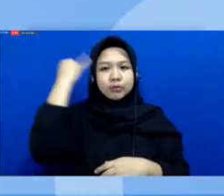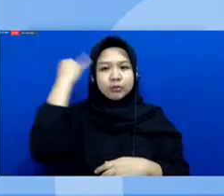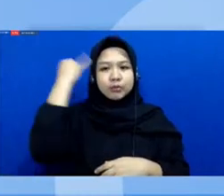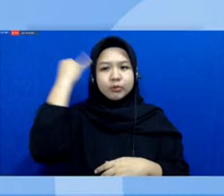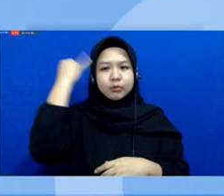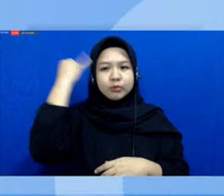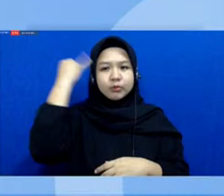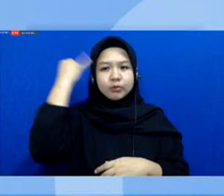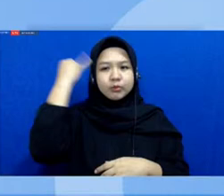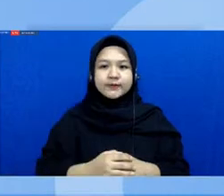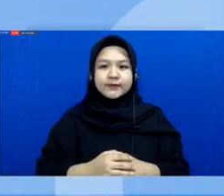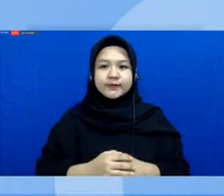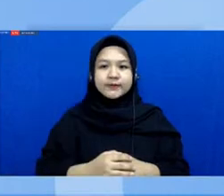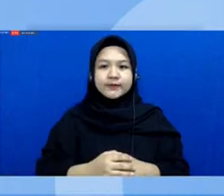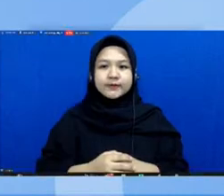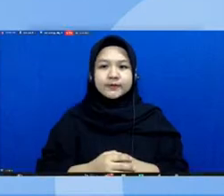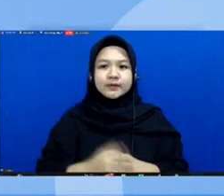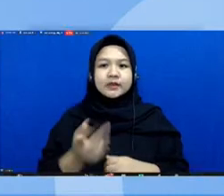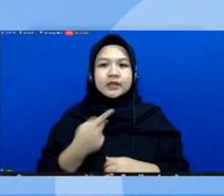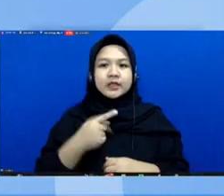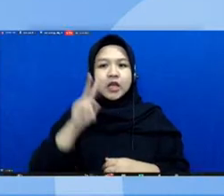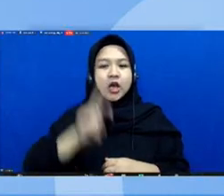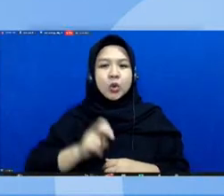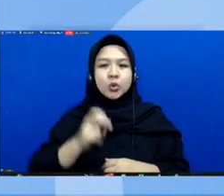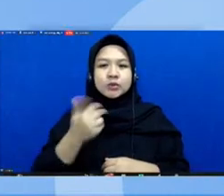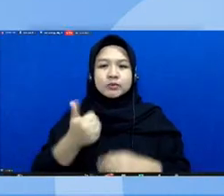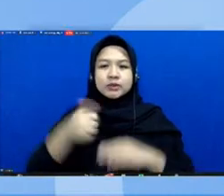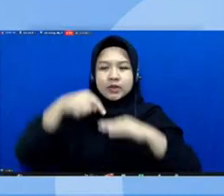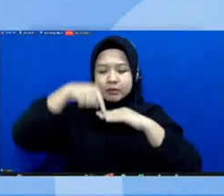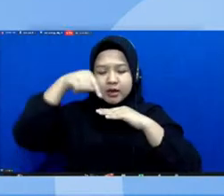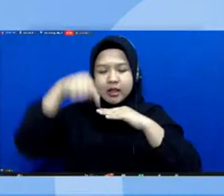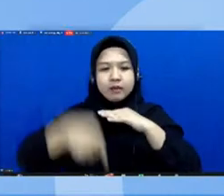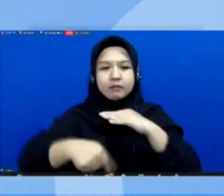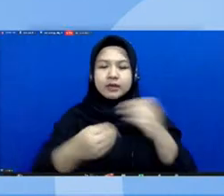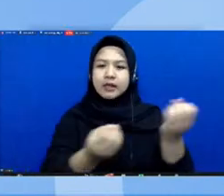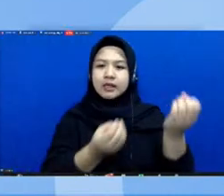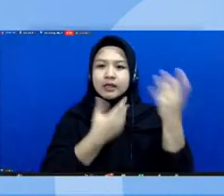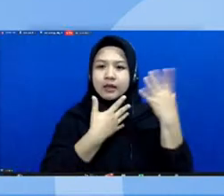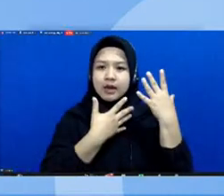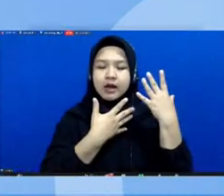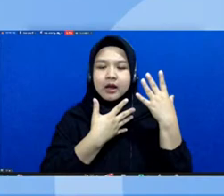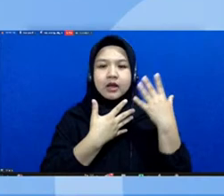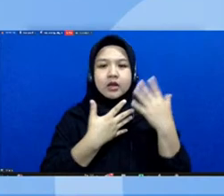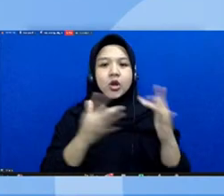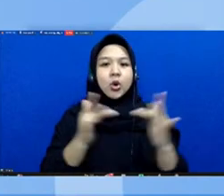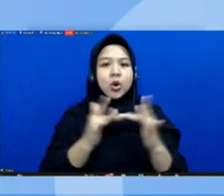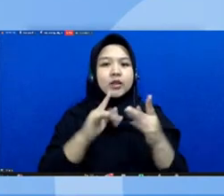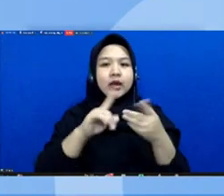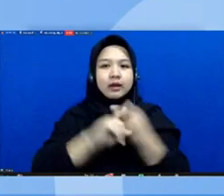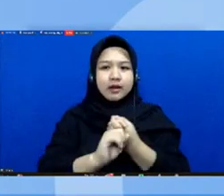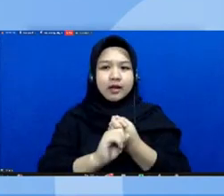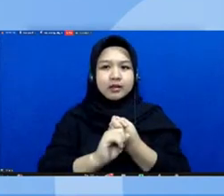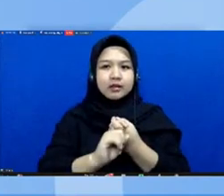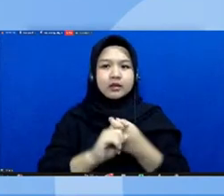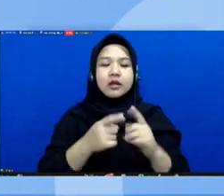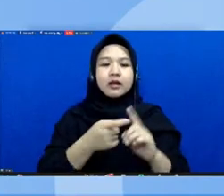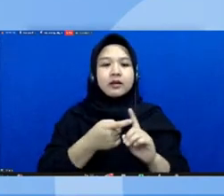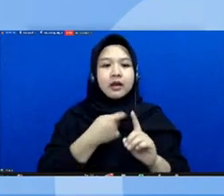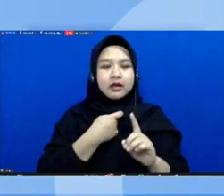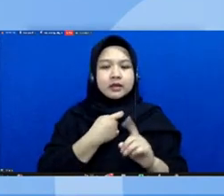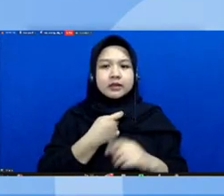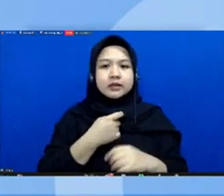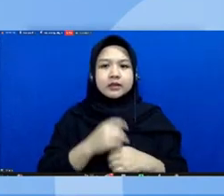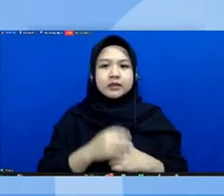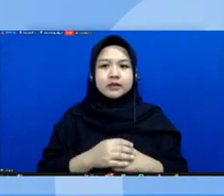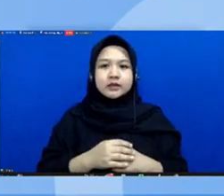Kita harus bisa mendalami keterangan dari kontak eratnya, dari suspek, dari